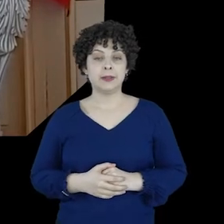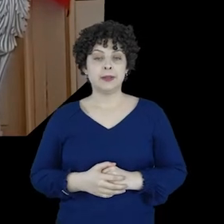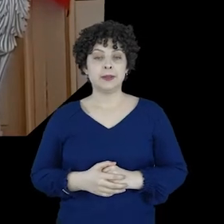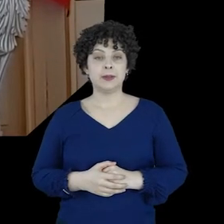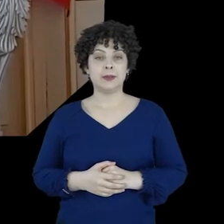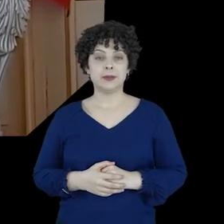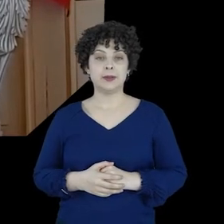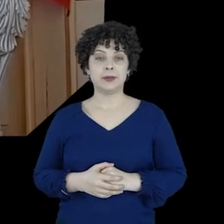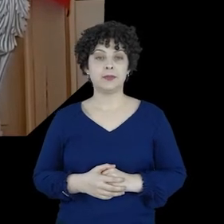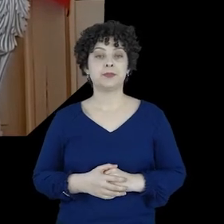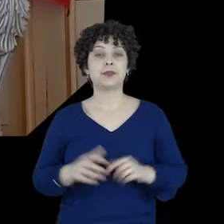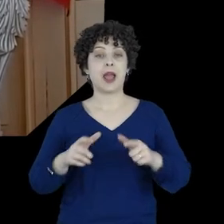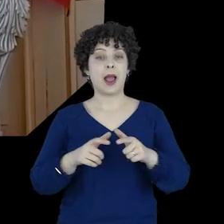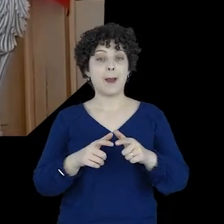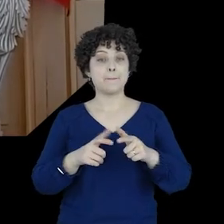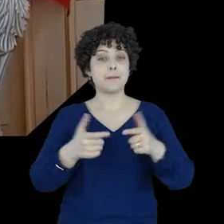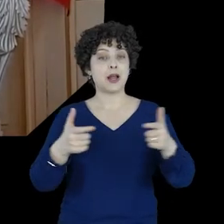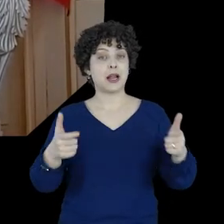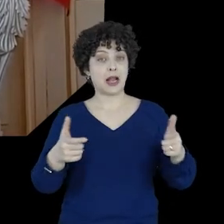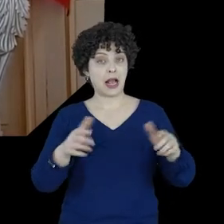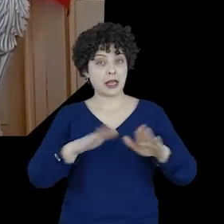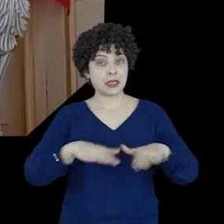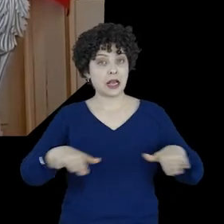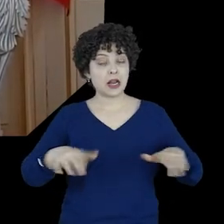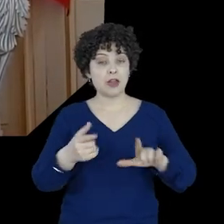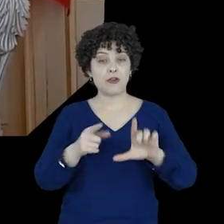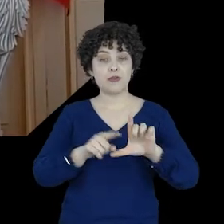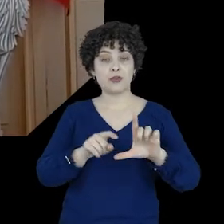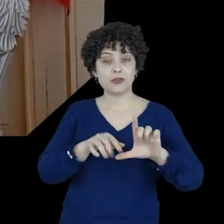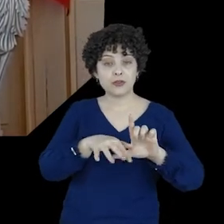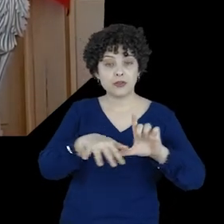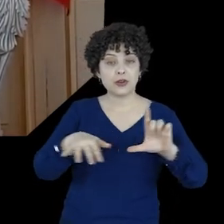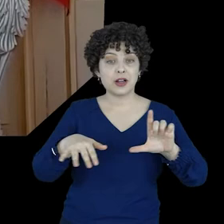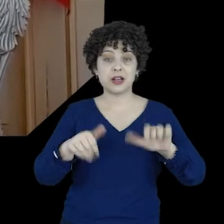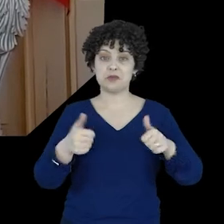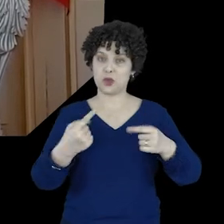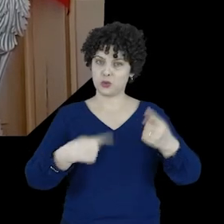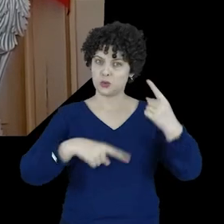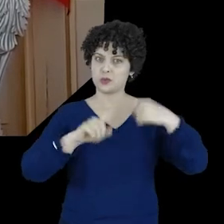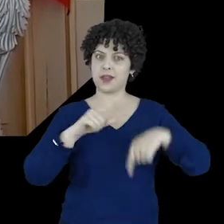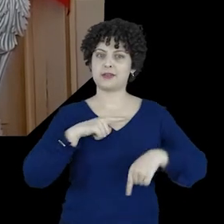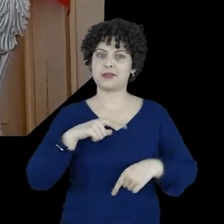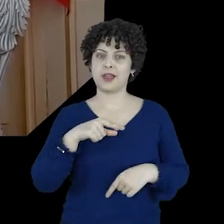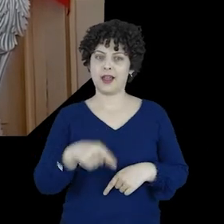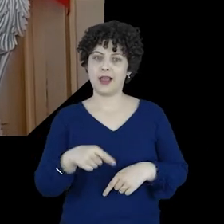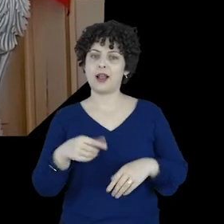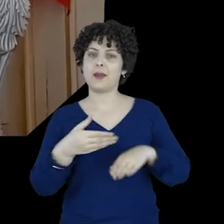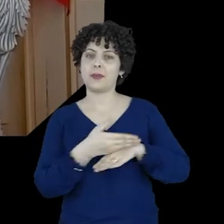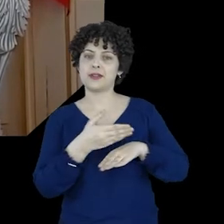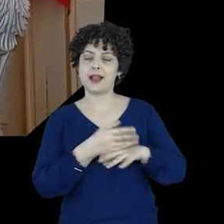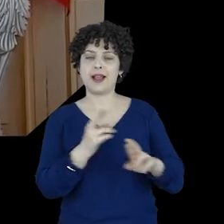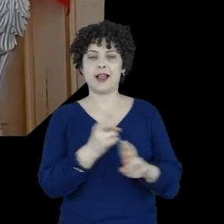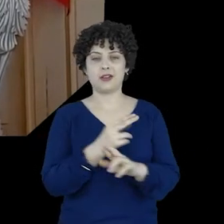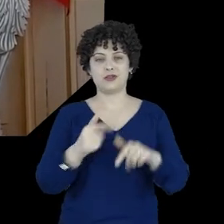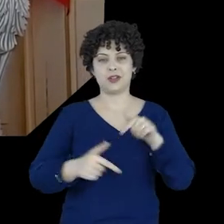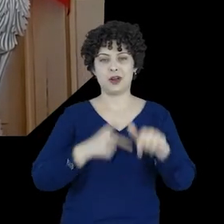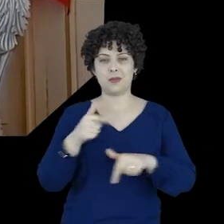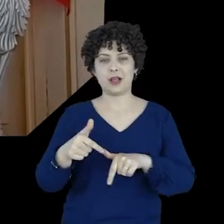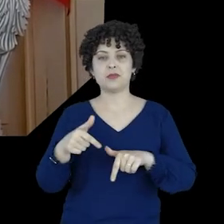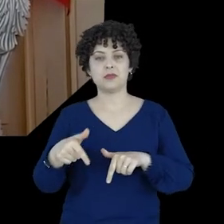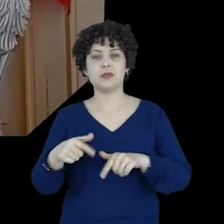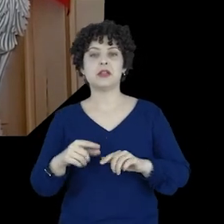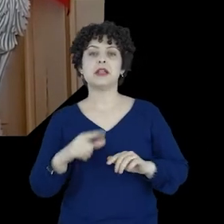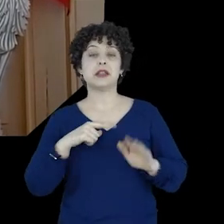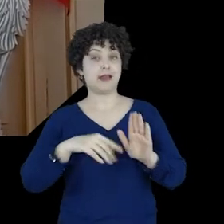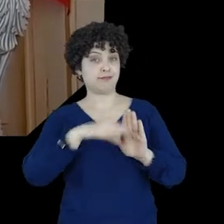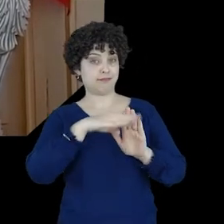majorité. Et l'immense majorité des enfants influenceurs qui connaissent un grand succès rentrent dans cette définition d'une relation